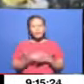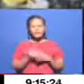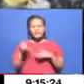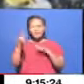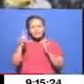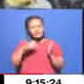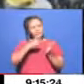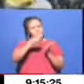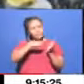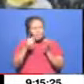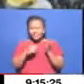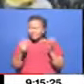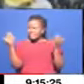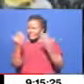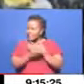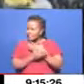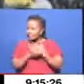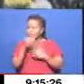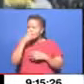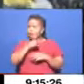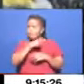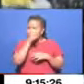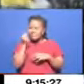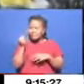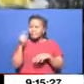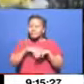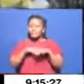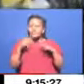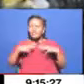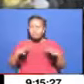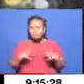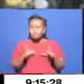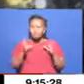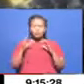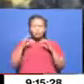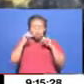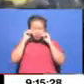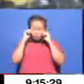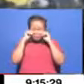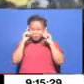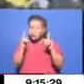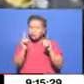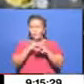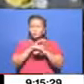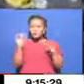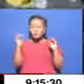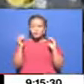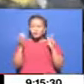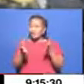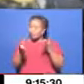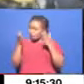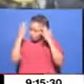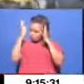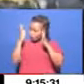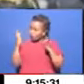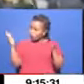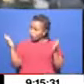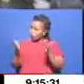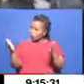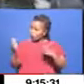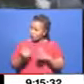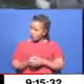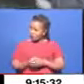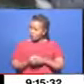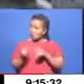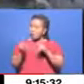usiku, inaandikwa wakati watu wamefungwa macho, na sasa haiwezi kupatikana. Hata wale waliandika hiyo